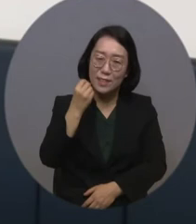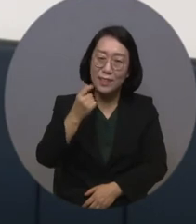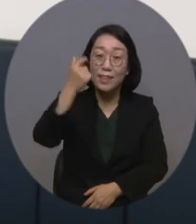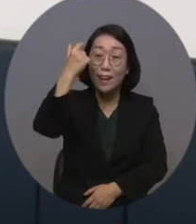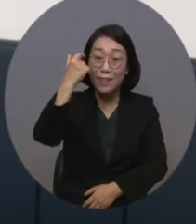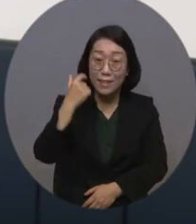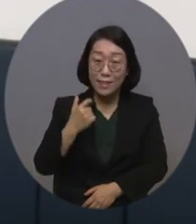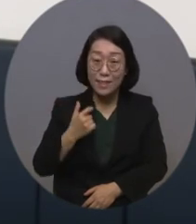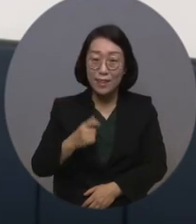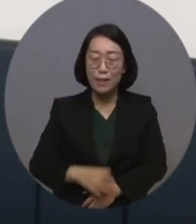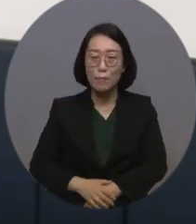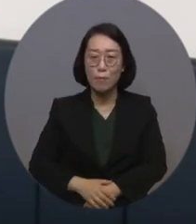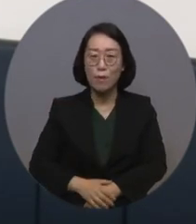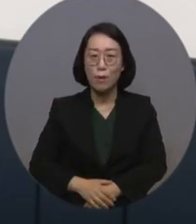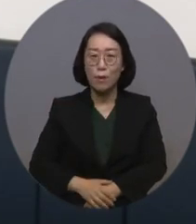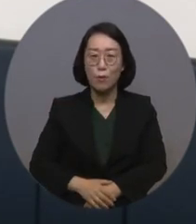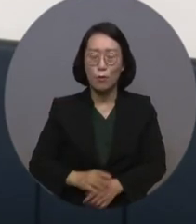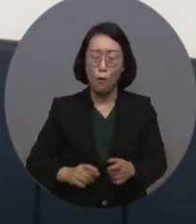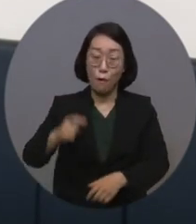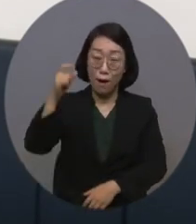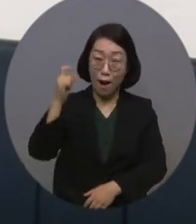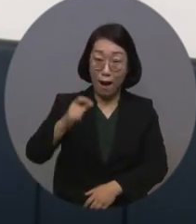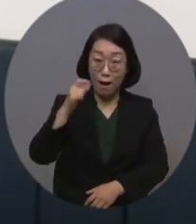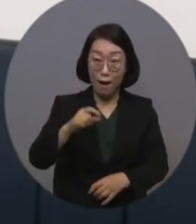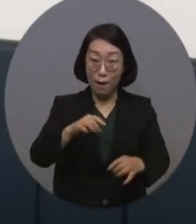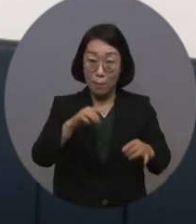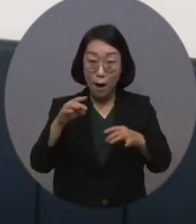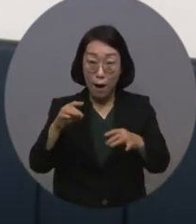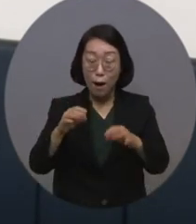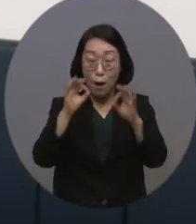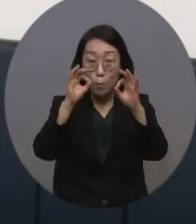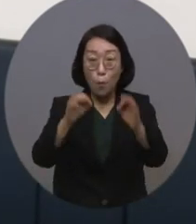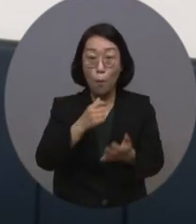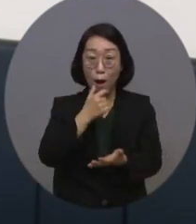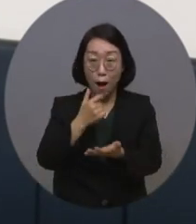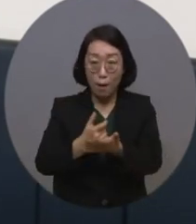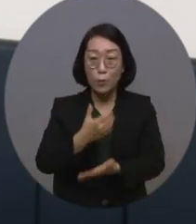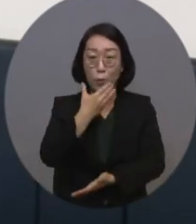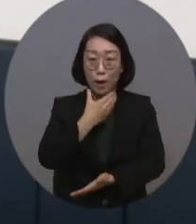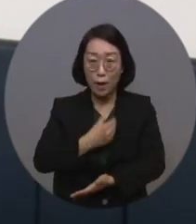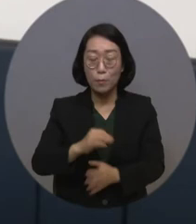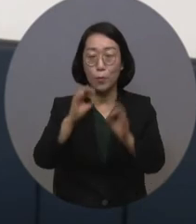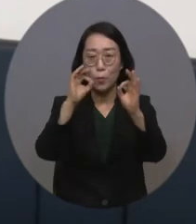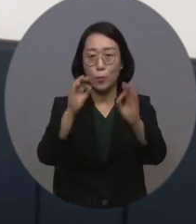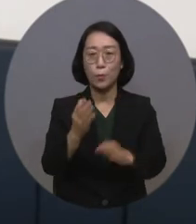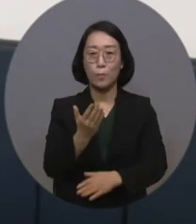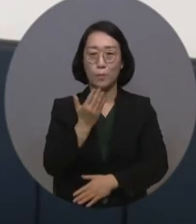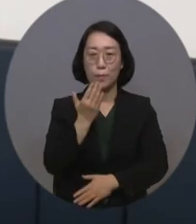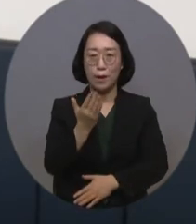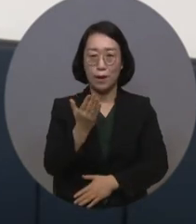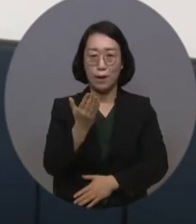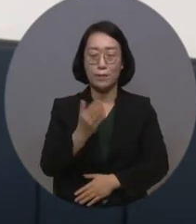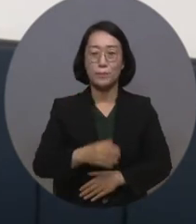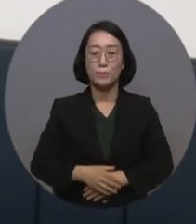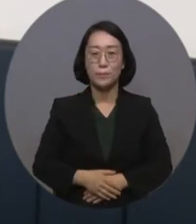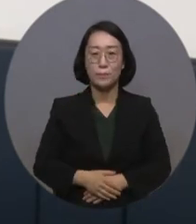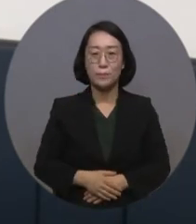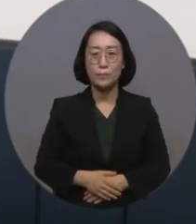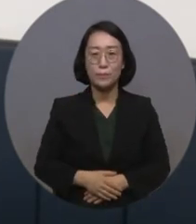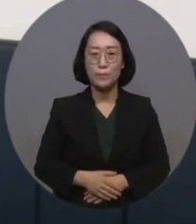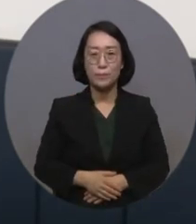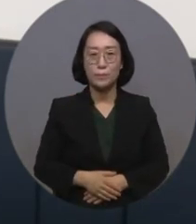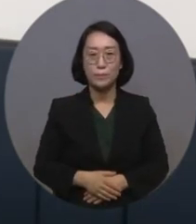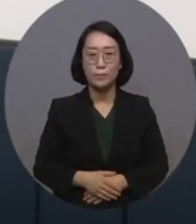자태가 진한 먹의 향기로 다가와 관람객들에게 감동과 행복을 선사해주고 있습니다. 복지TV